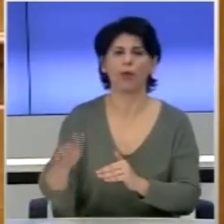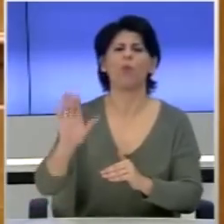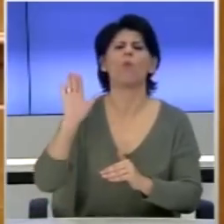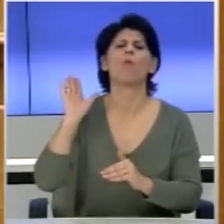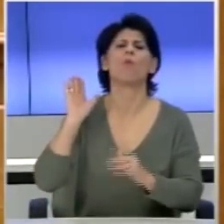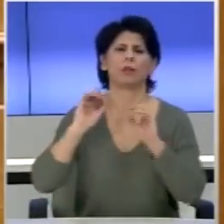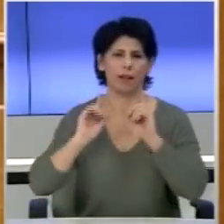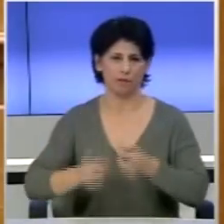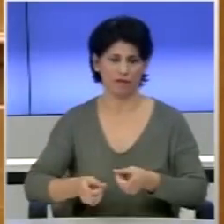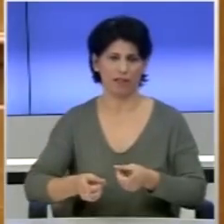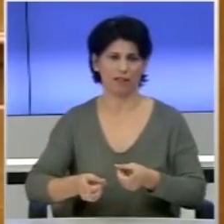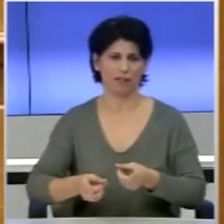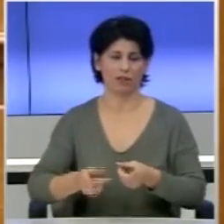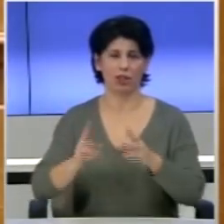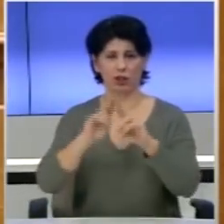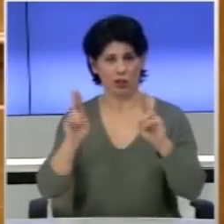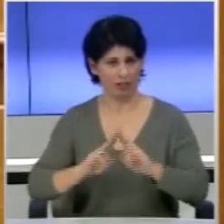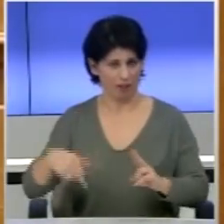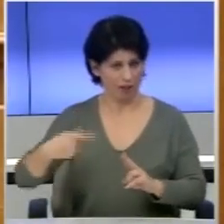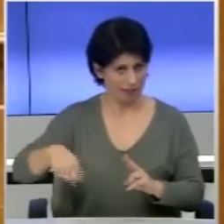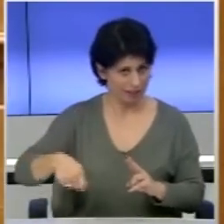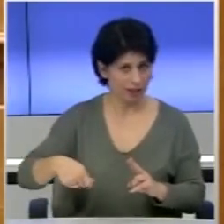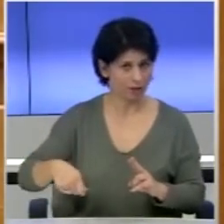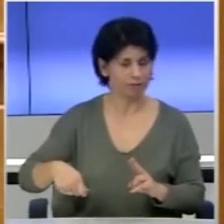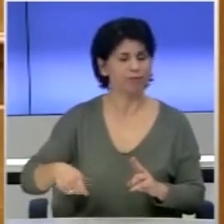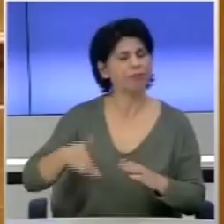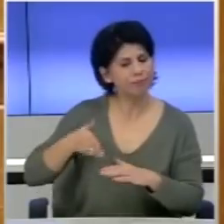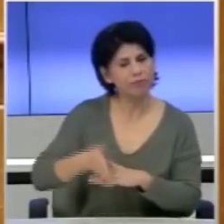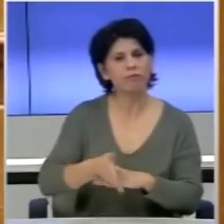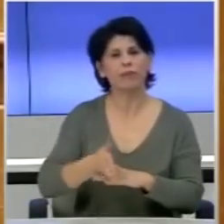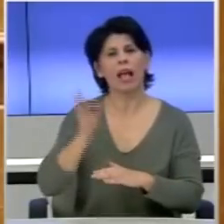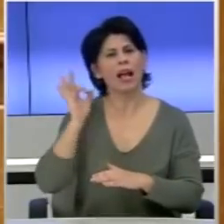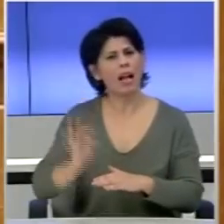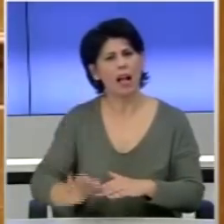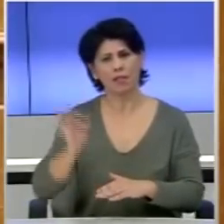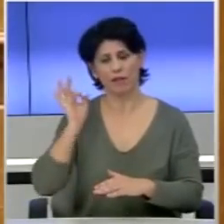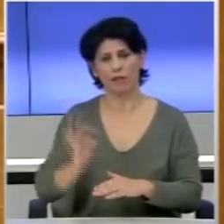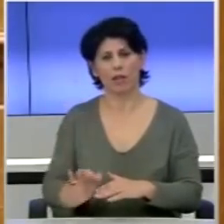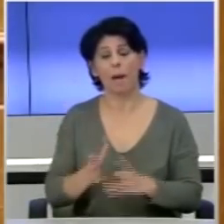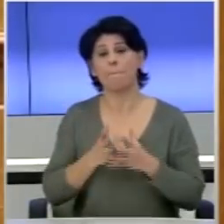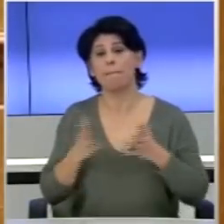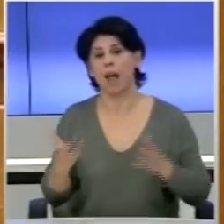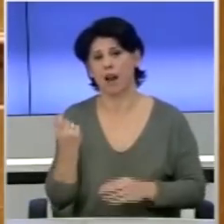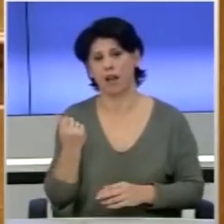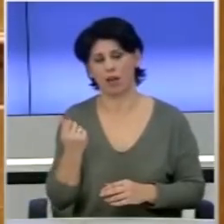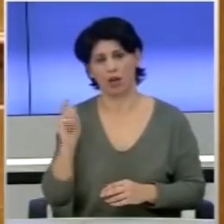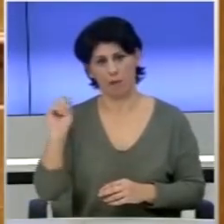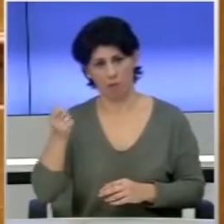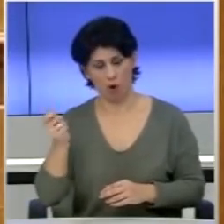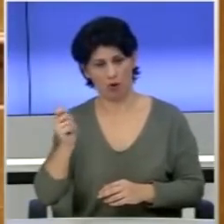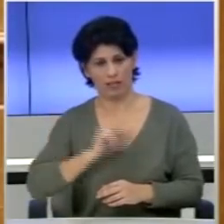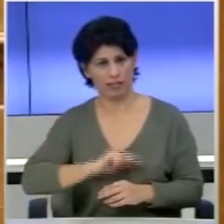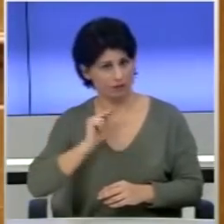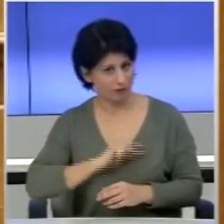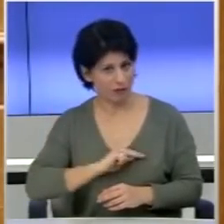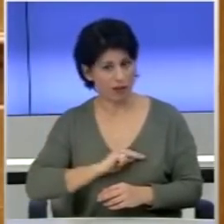οι αποφάσεις των διαφόρων διεθνών δικαστηρίων, παρεμβάλλονται κάθε φορά μεγάλα οικονομικά, πολιτικά